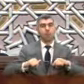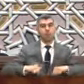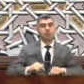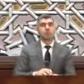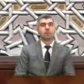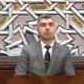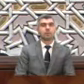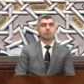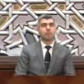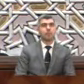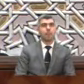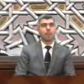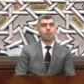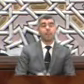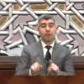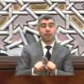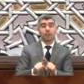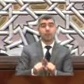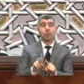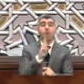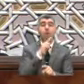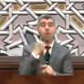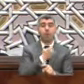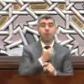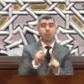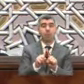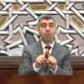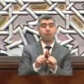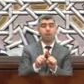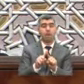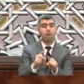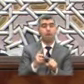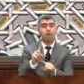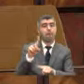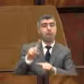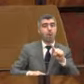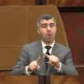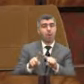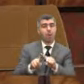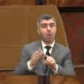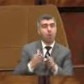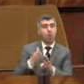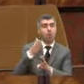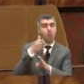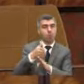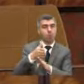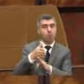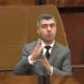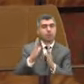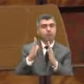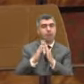المحترم، قررت الحكومة حظر التنقل الليلي من الساعة 8 مساء إلى الساعة 6